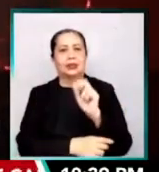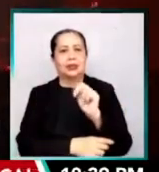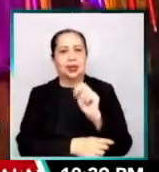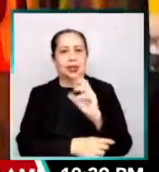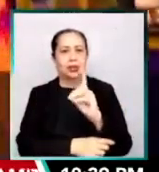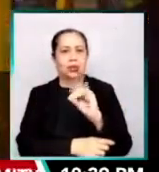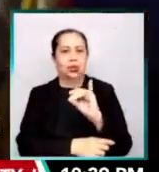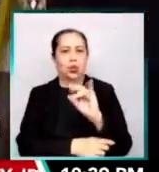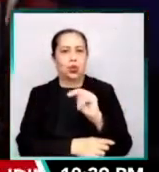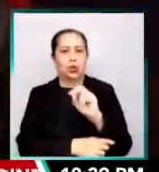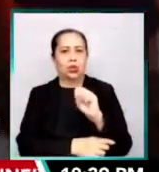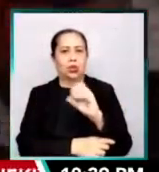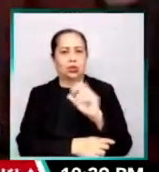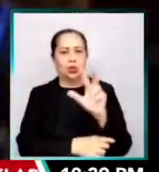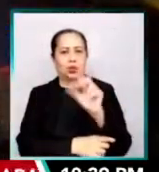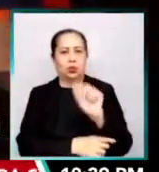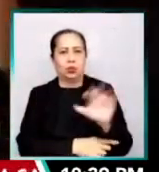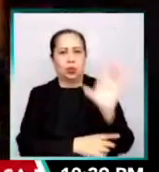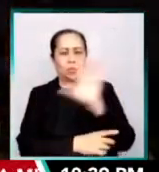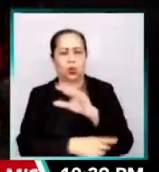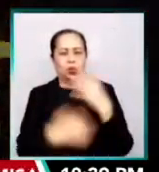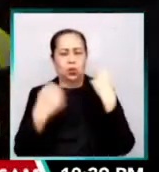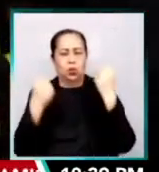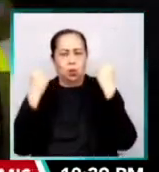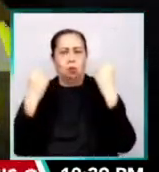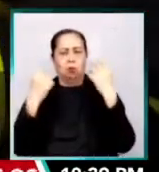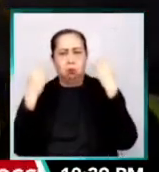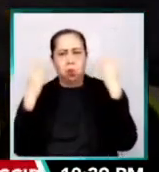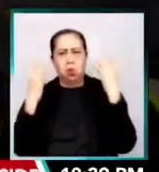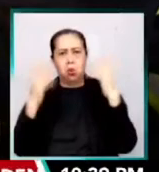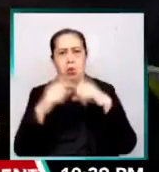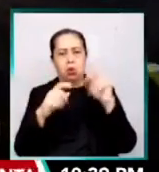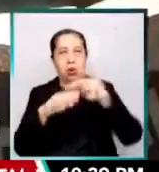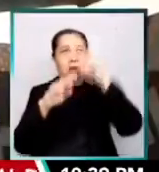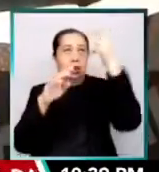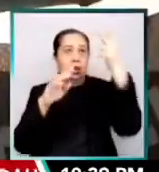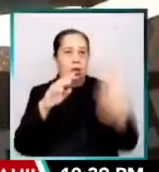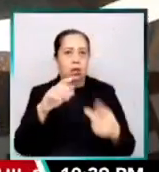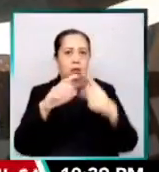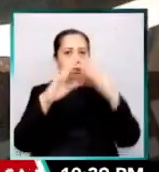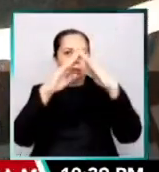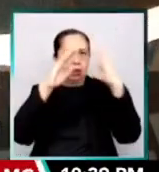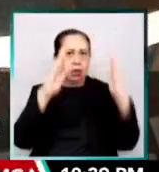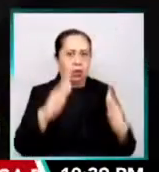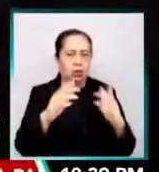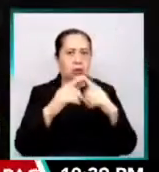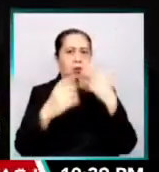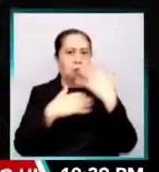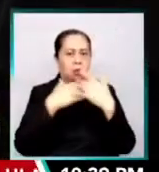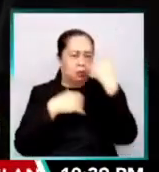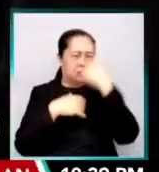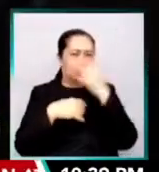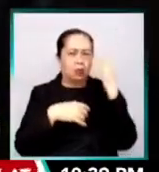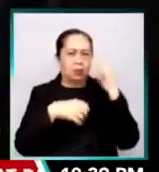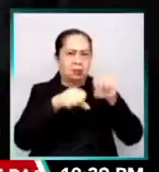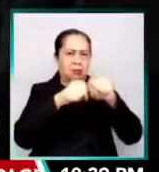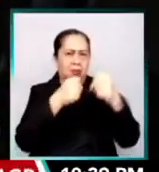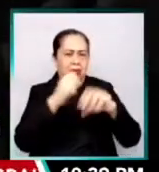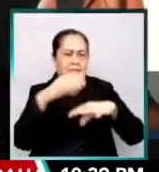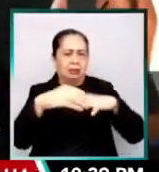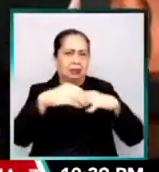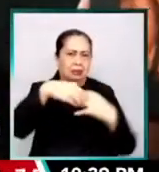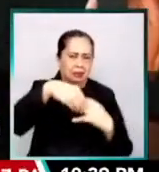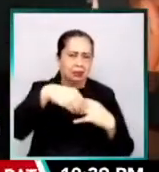madaling araw. Sa lakas ng pagsabog, isang fire volunteer ang nahulog mula sa isang bahay. Duguan ang mukha at nabalian din ang daliri si Roel